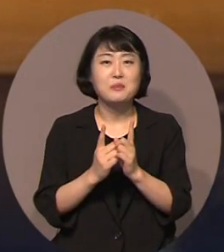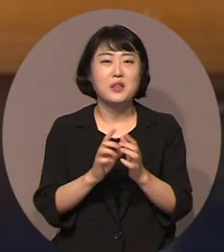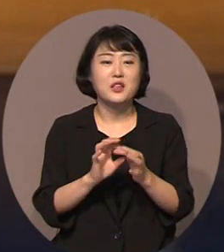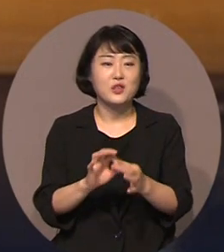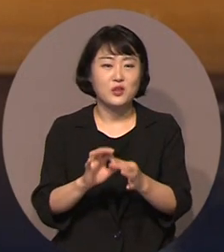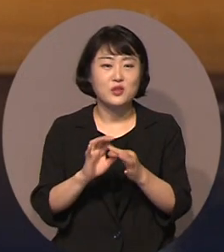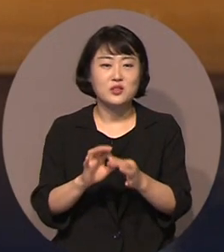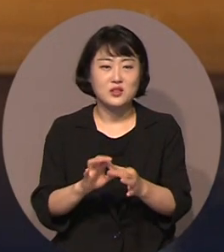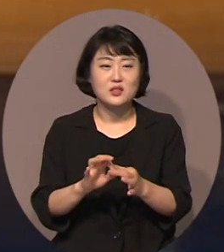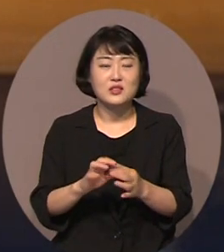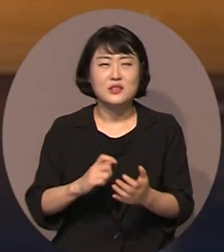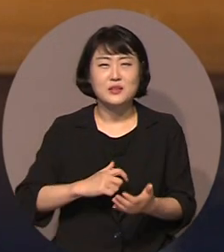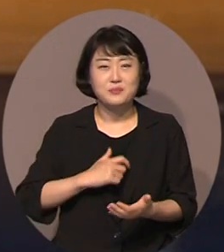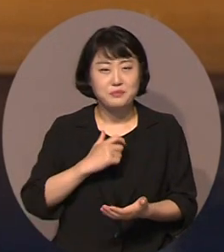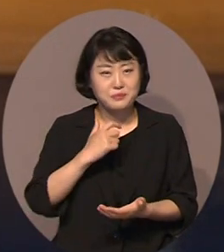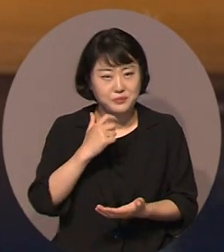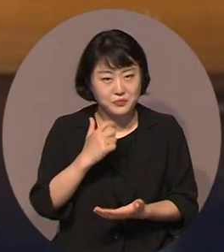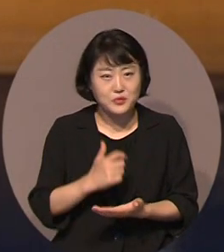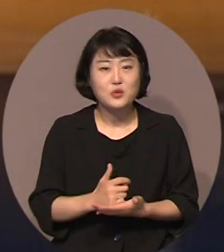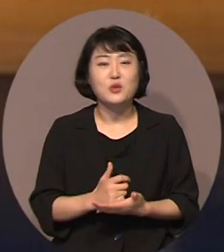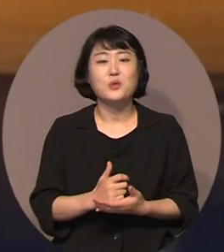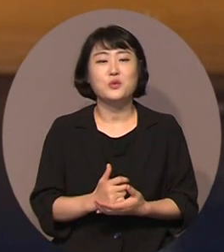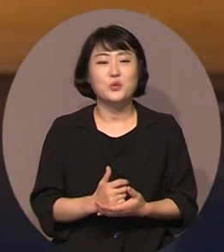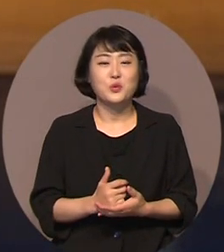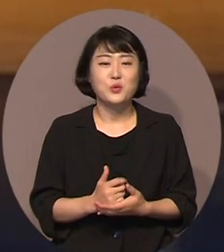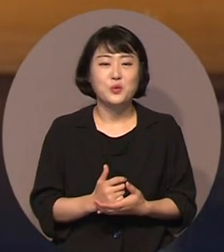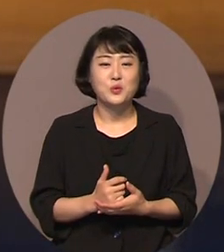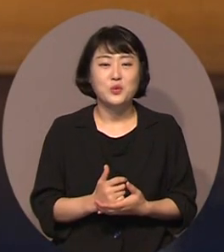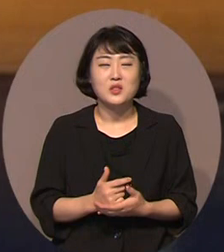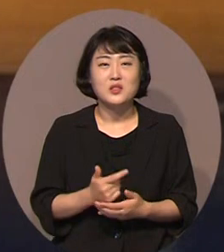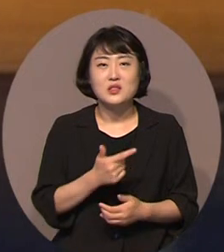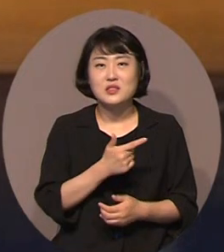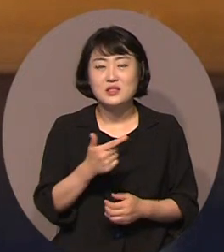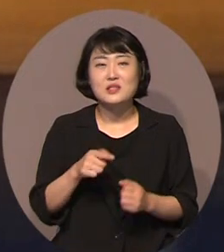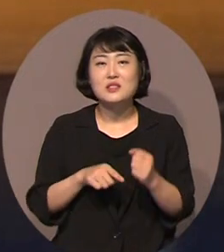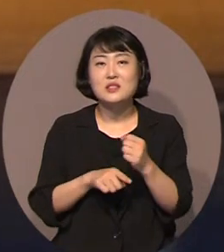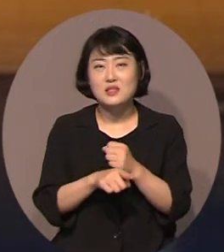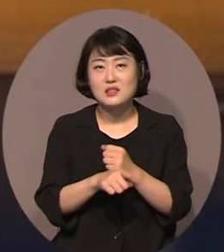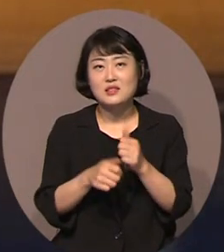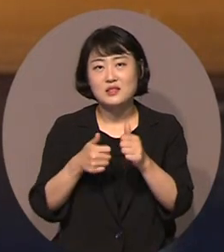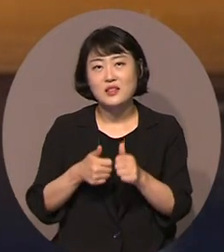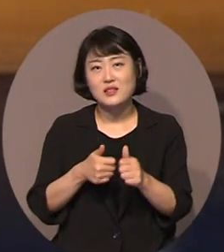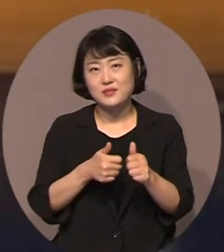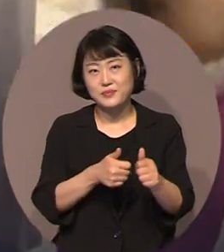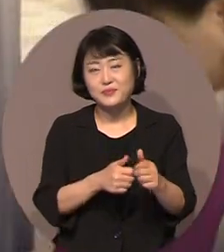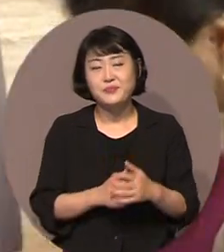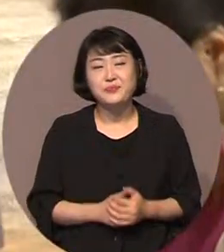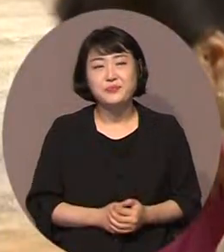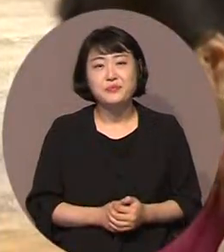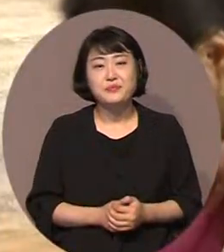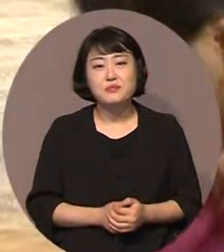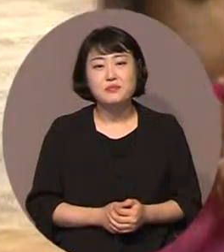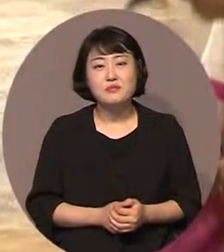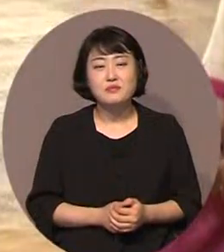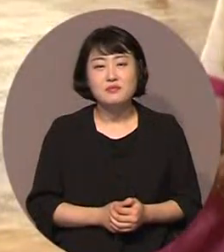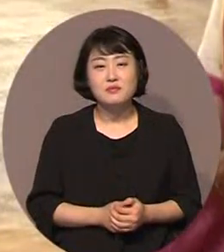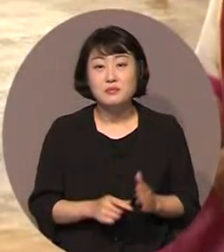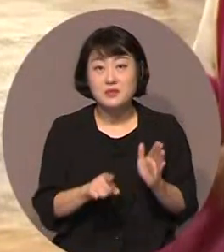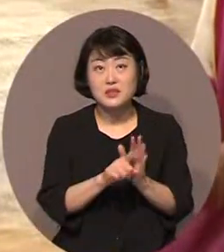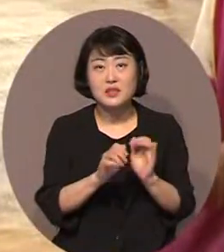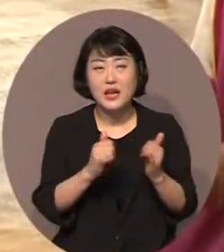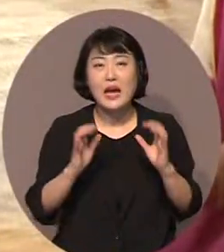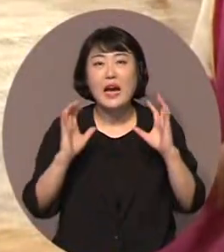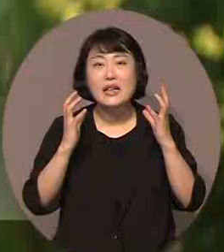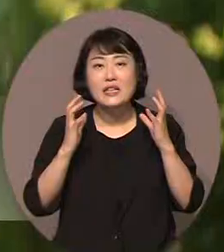감격으로 두 손 모아 맞으며 큰 뜻을 따릅니다. 신도들은 아기